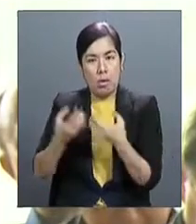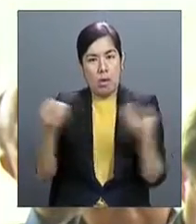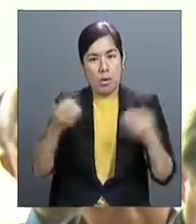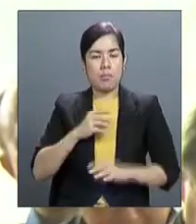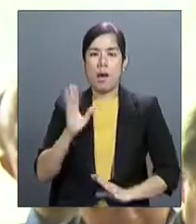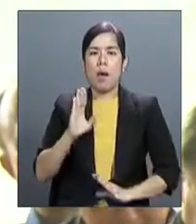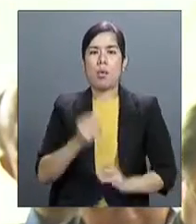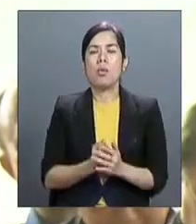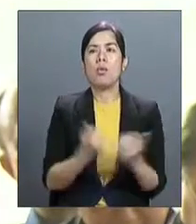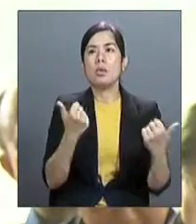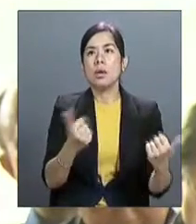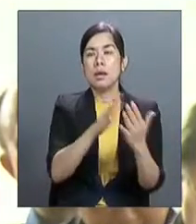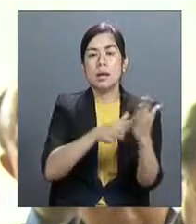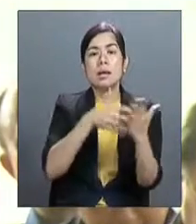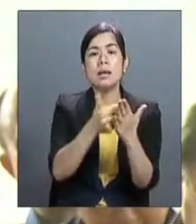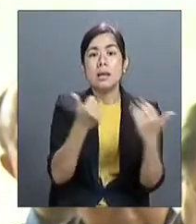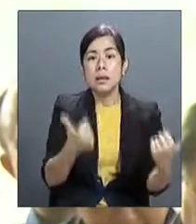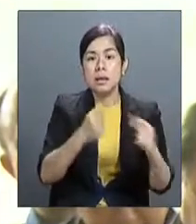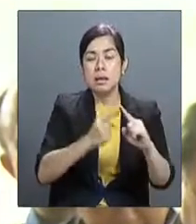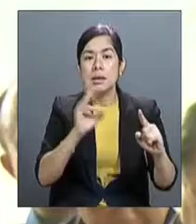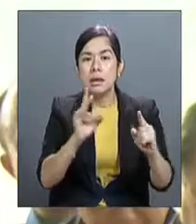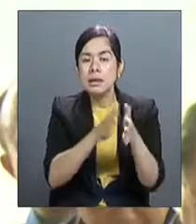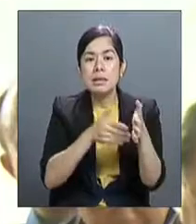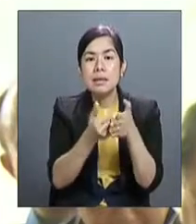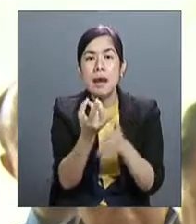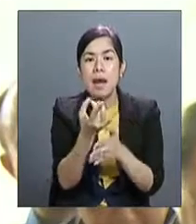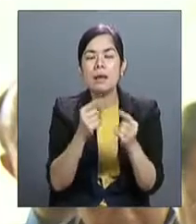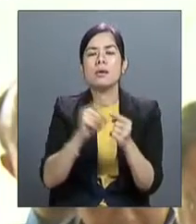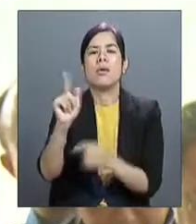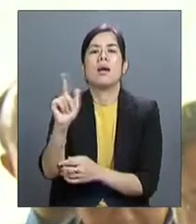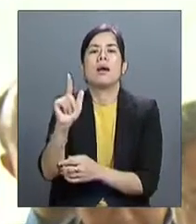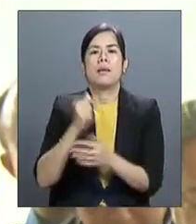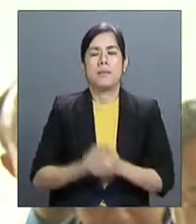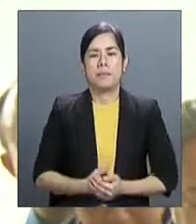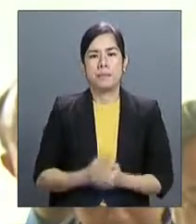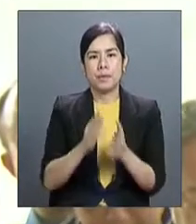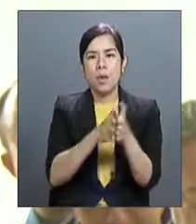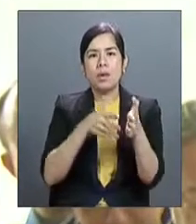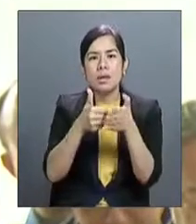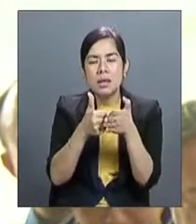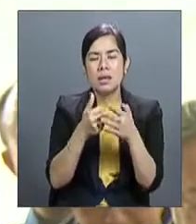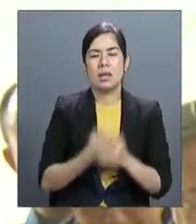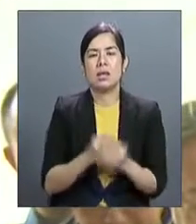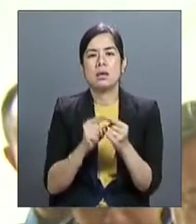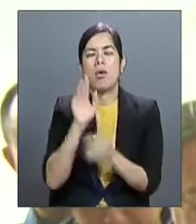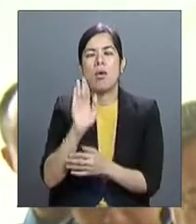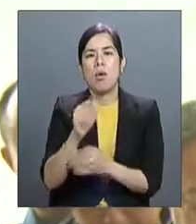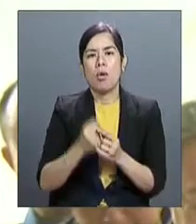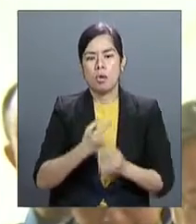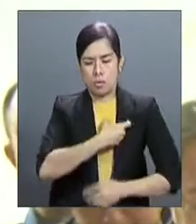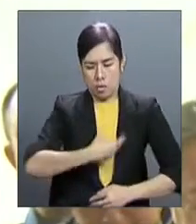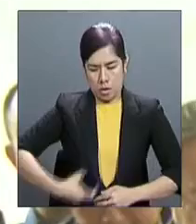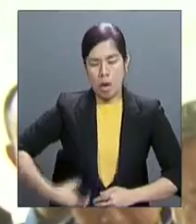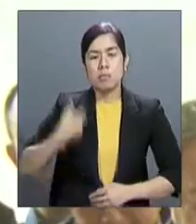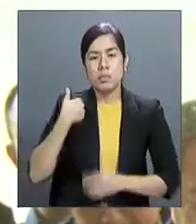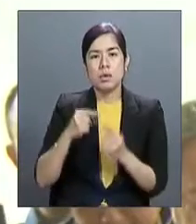เดือนนี้สีอะไรสีอะไรสีเหลืองสีวันเฉลิมใช่ไหมนะแล้วการที่9ก็สีเหลืองแล้ว